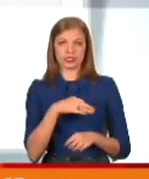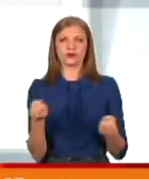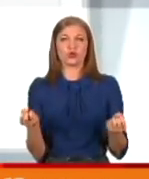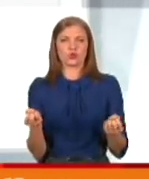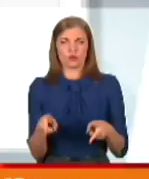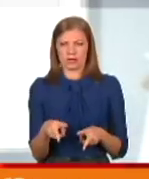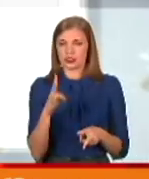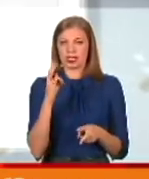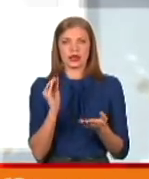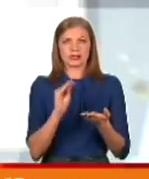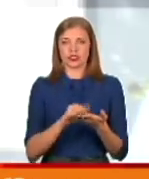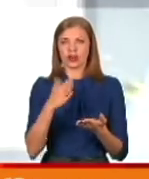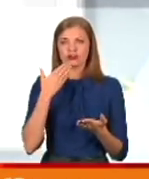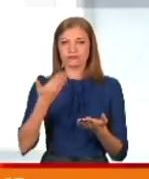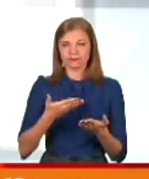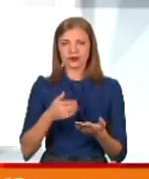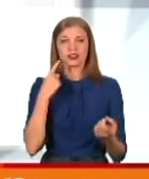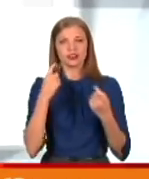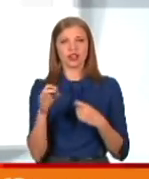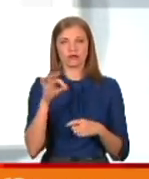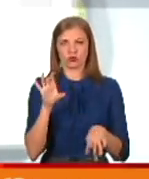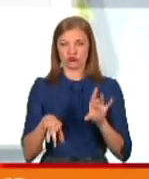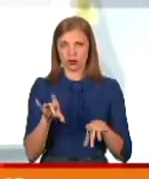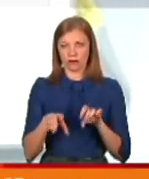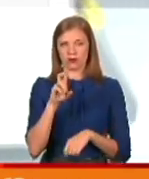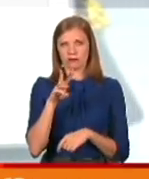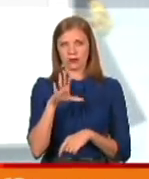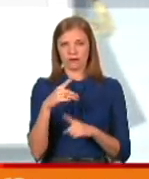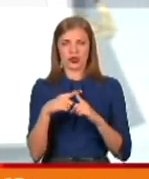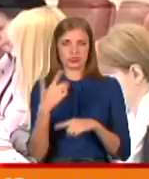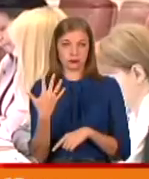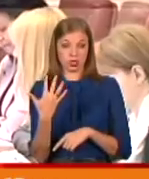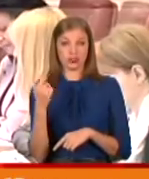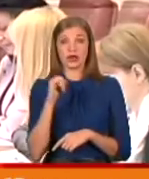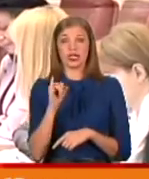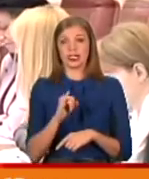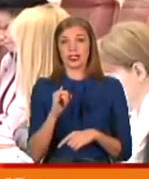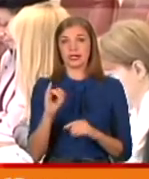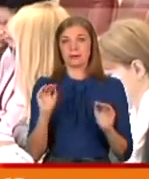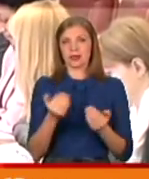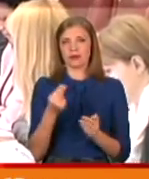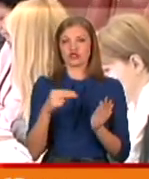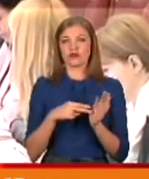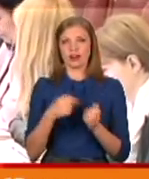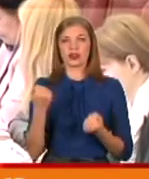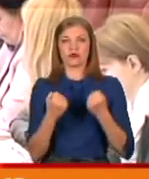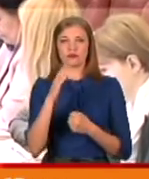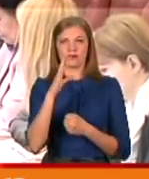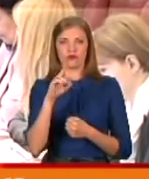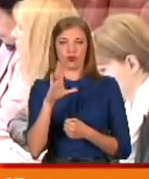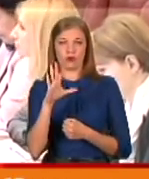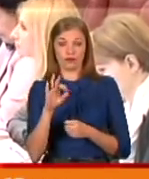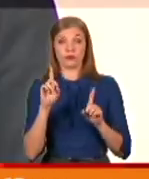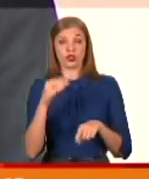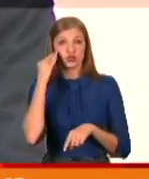умисно не зазначив у декларації даних про позашляховик BMW X5 та применшив вартість автомобіля Volvo.